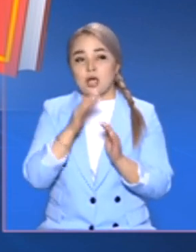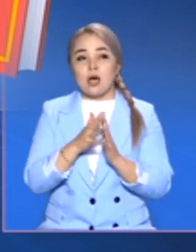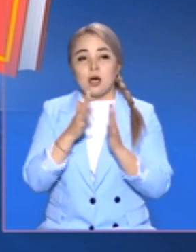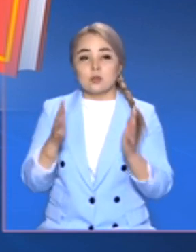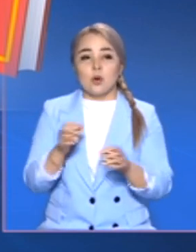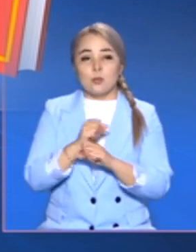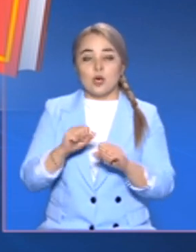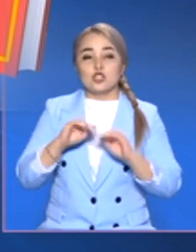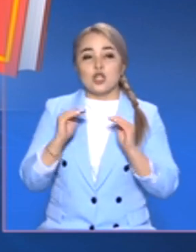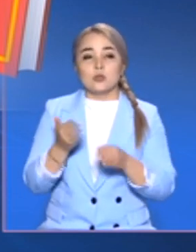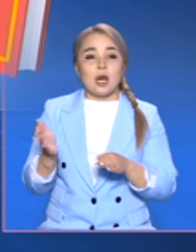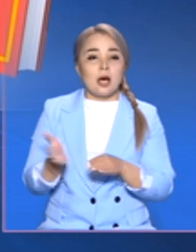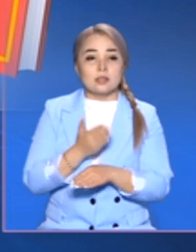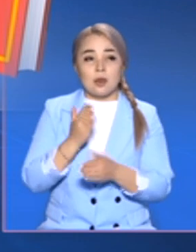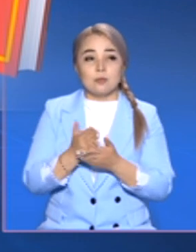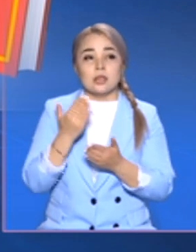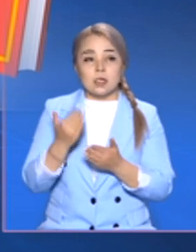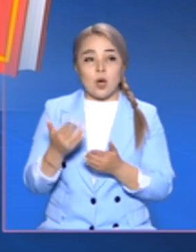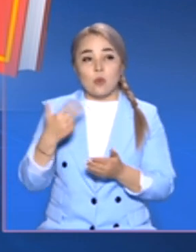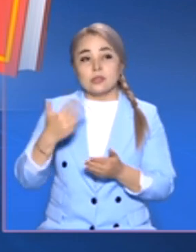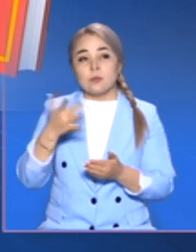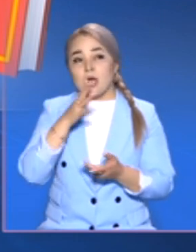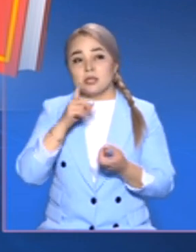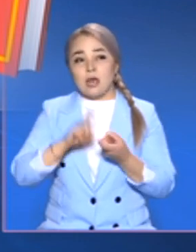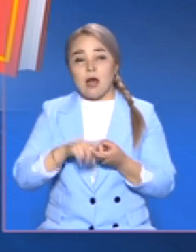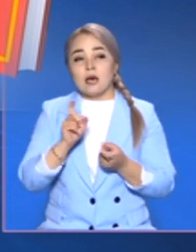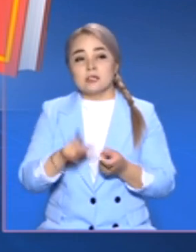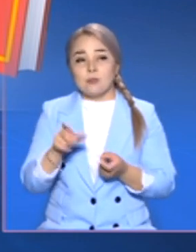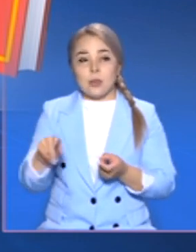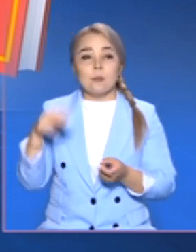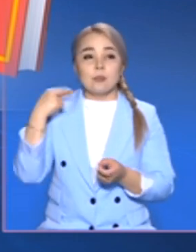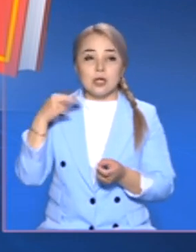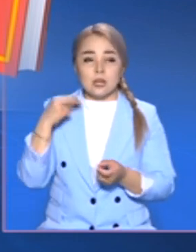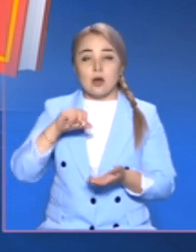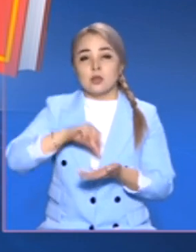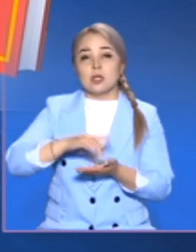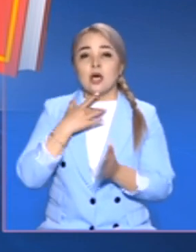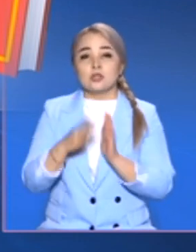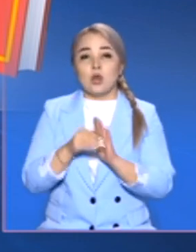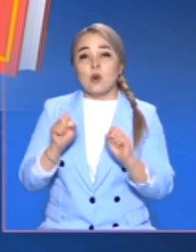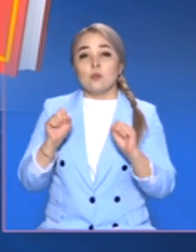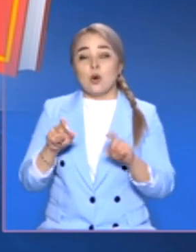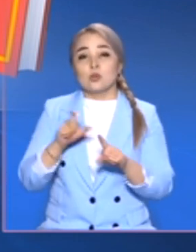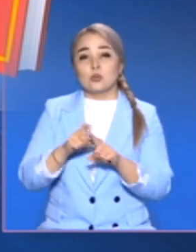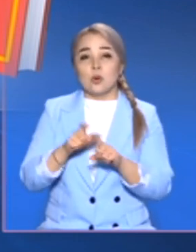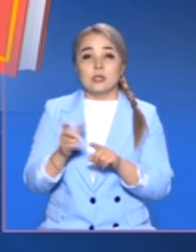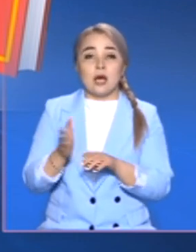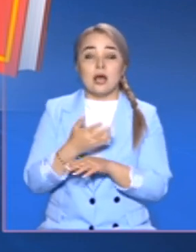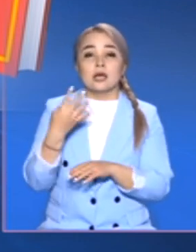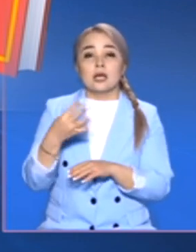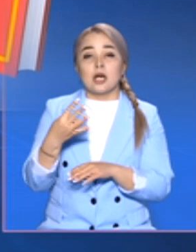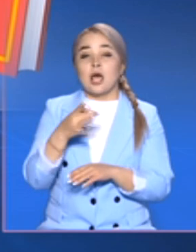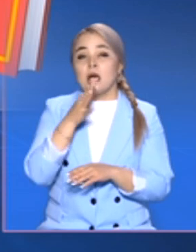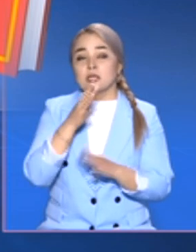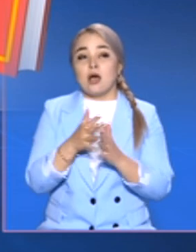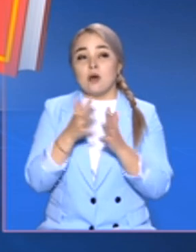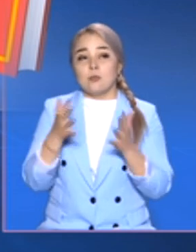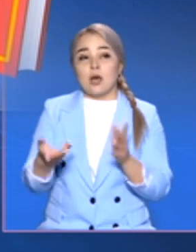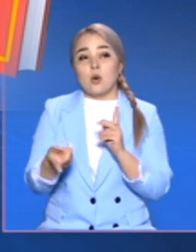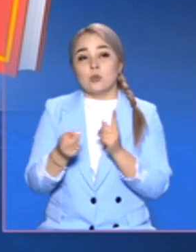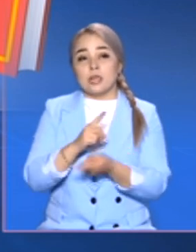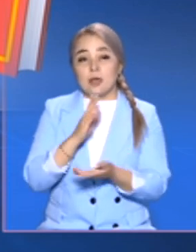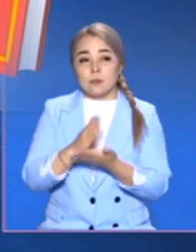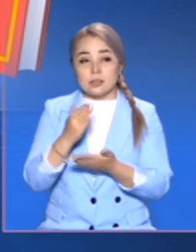керек деген шектеу алынып тасталды. 35 жастан асқан адам президент болып сайлана алады деген сөйлем 40 жастан асқан деп